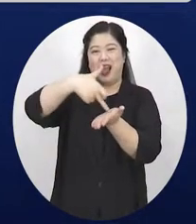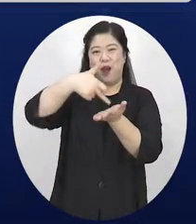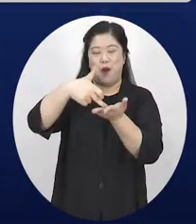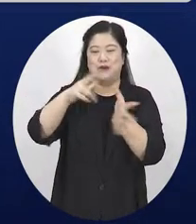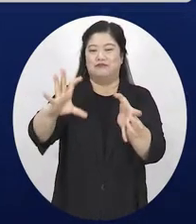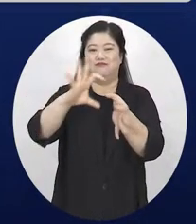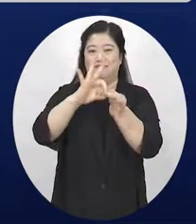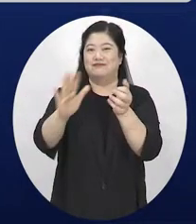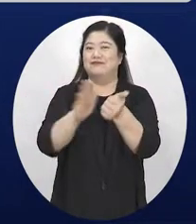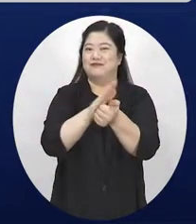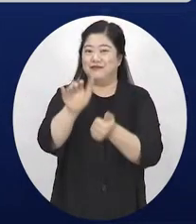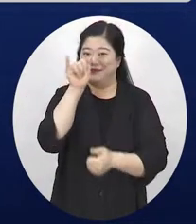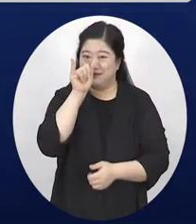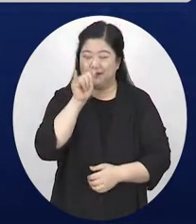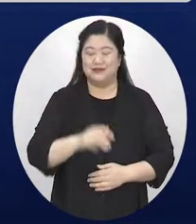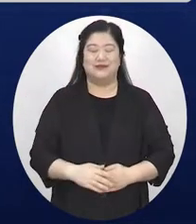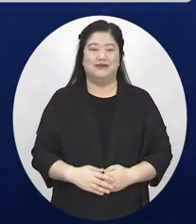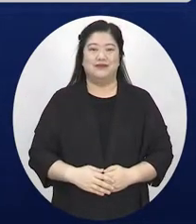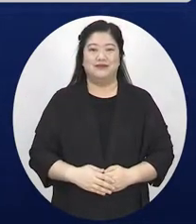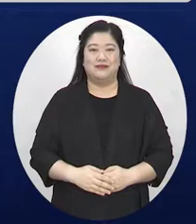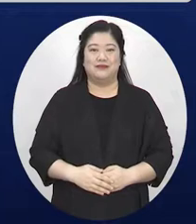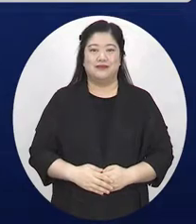카카오톡 구독 이벤트를 진행합니다.